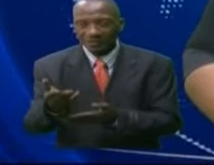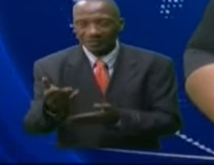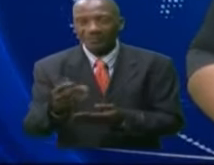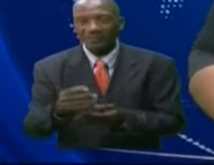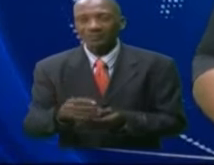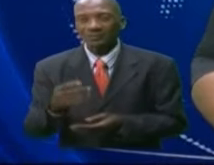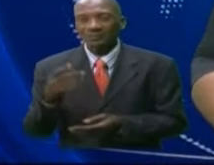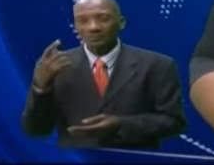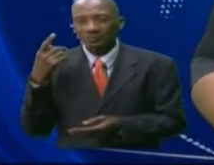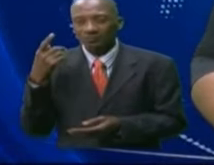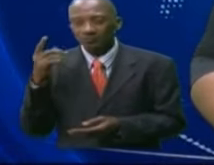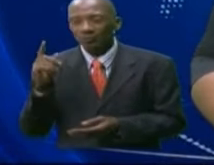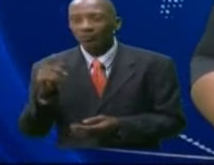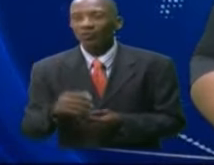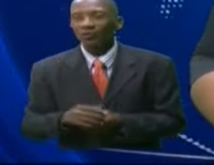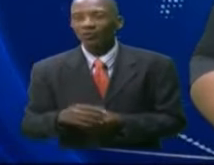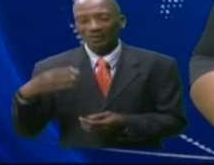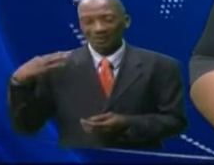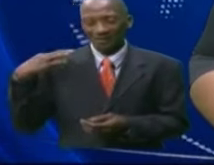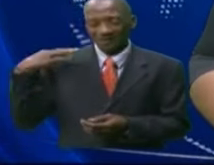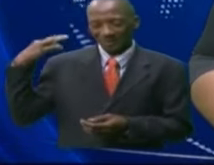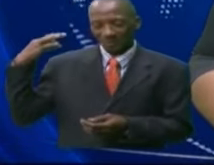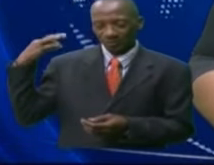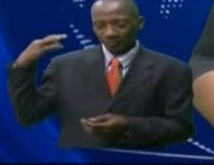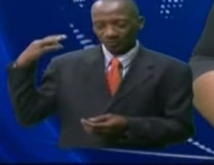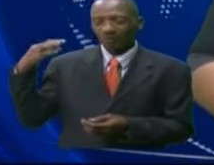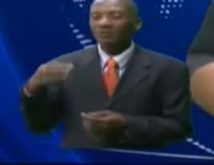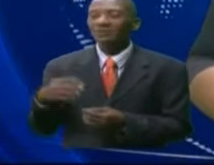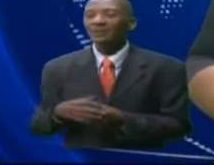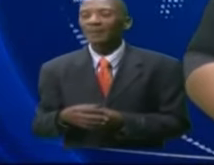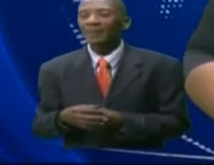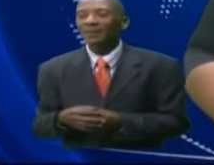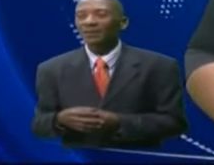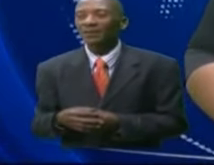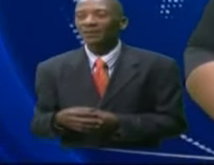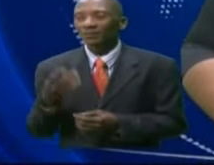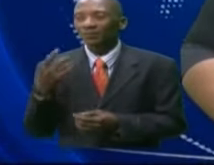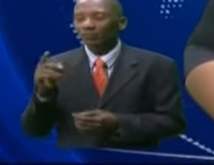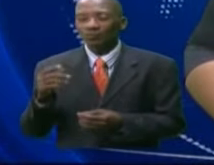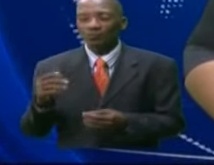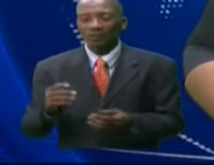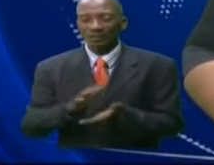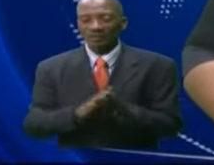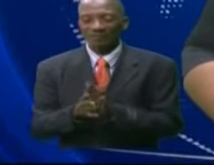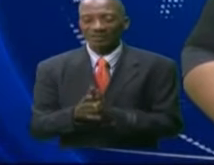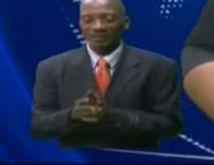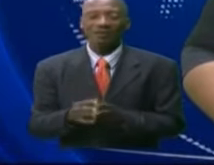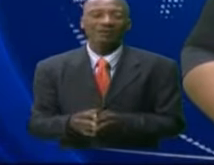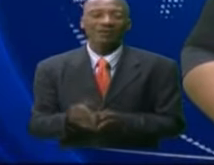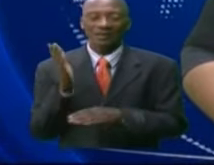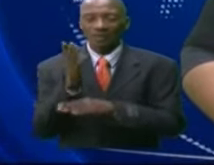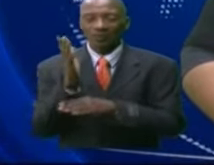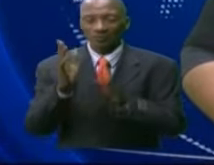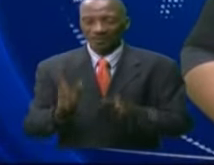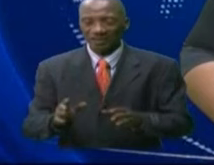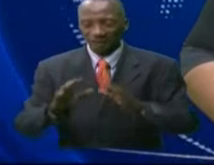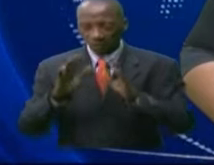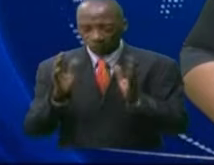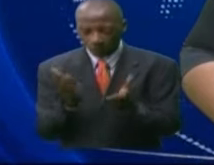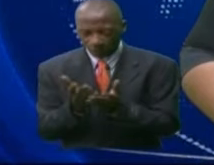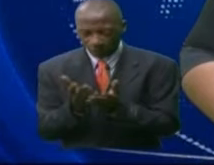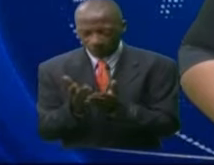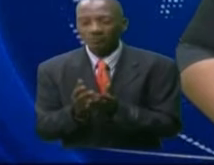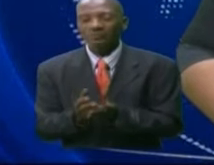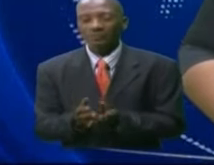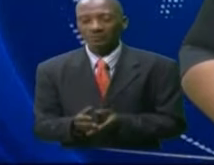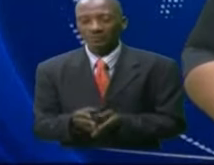provisoire des candidatures des conseillers communaux, je voulais dire, publié par la Commission électorale nationale